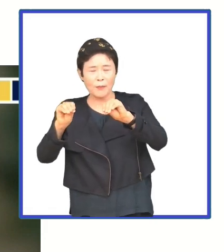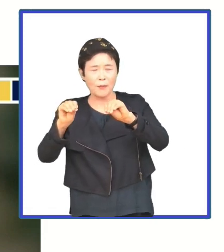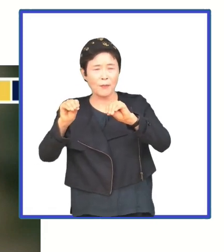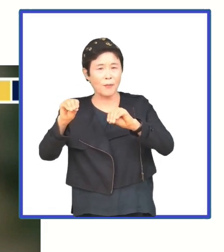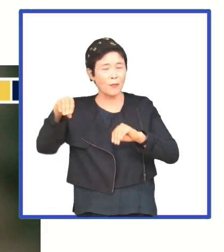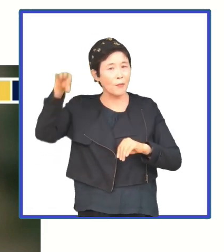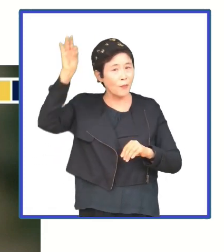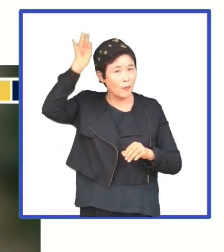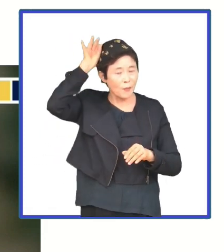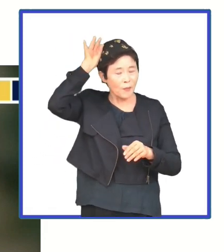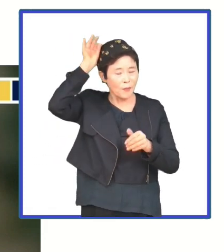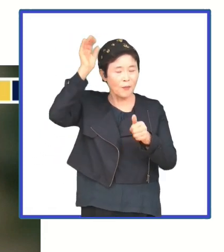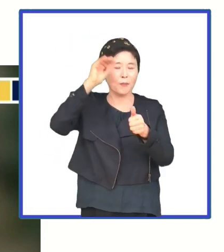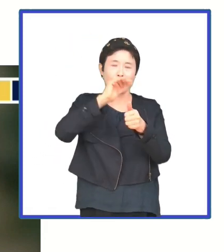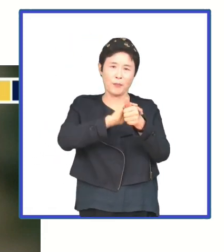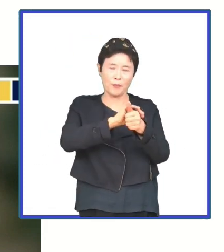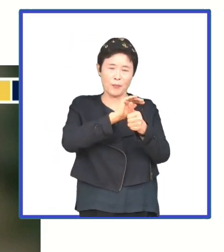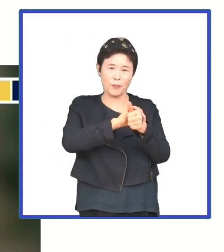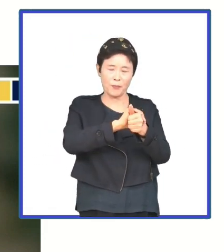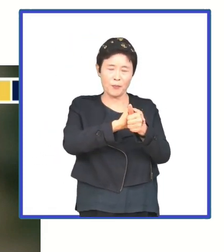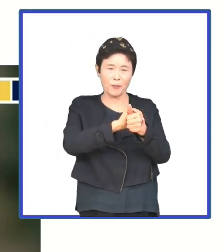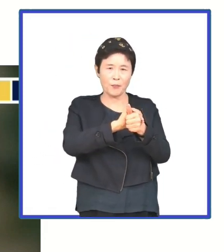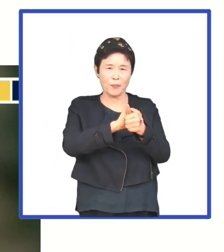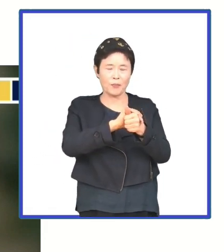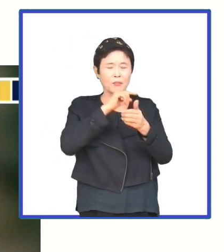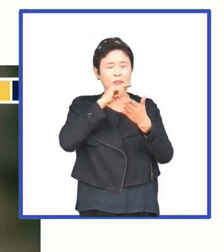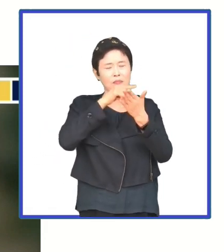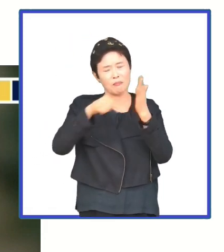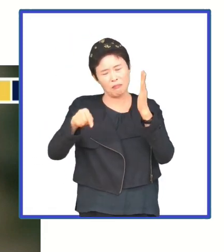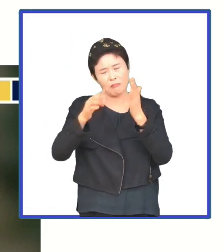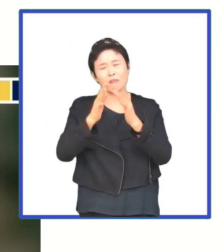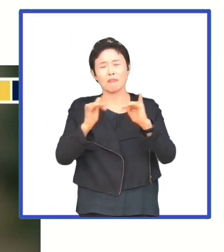많은 이재민이 발생하는 사건도 있었습니다.